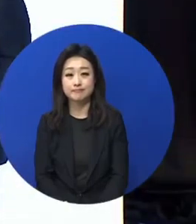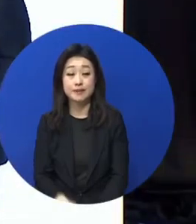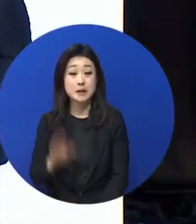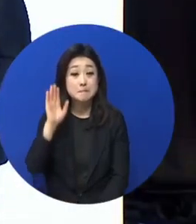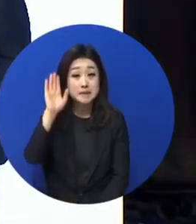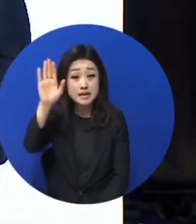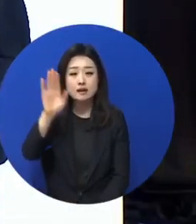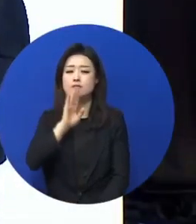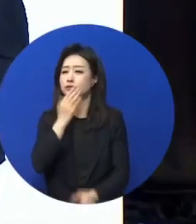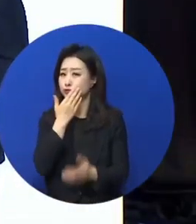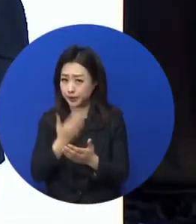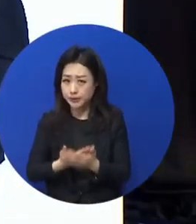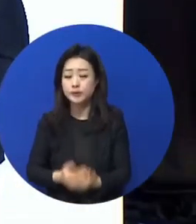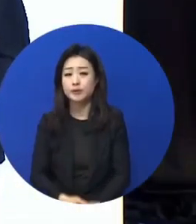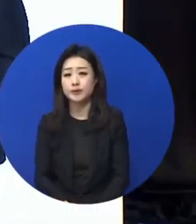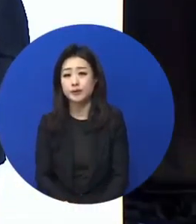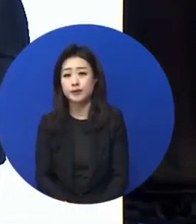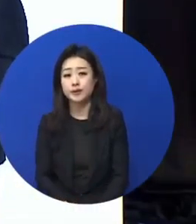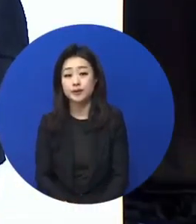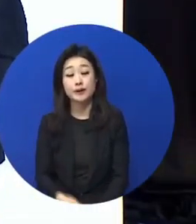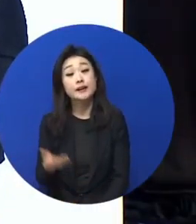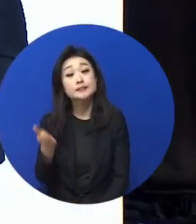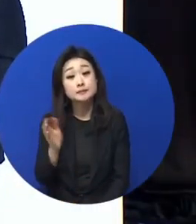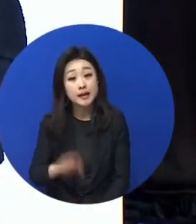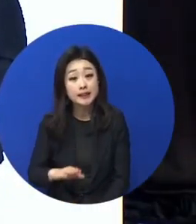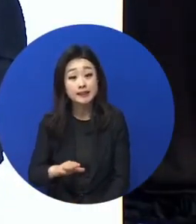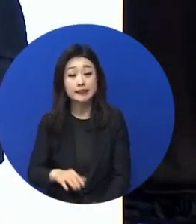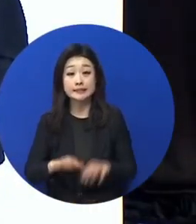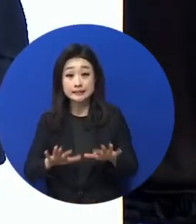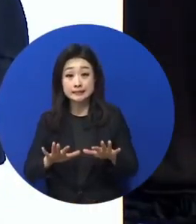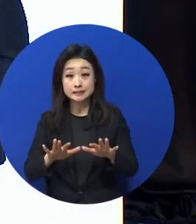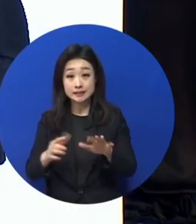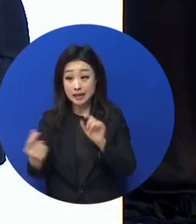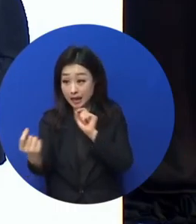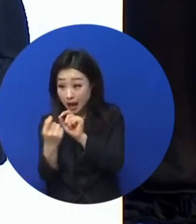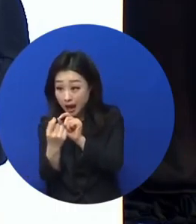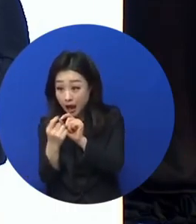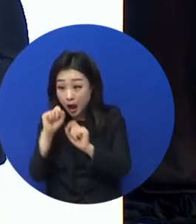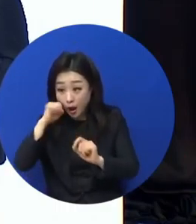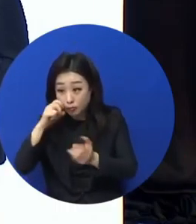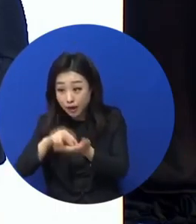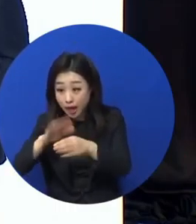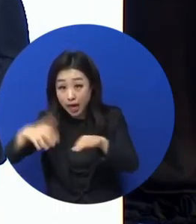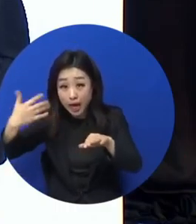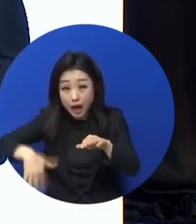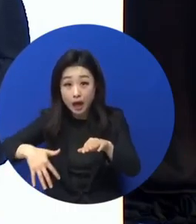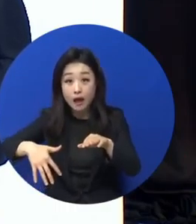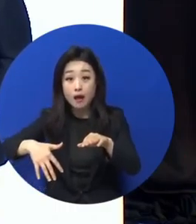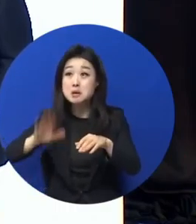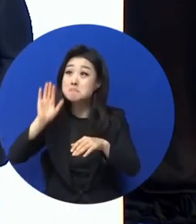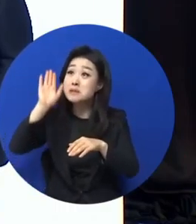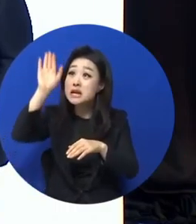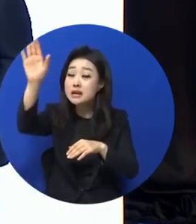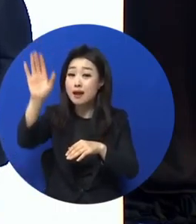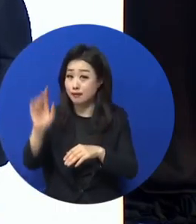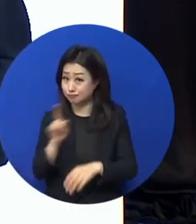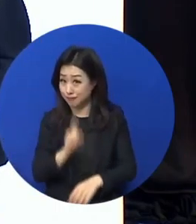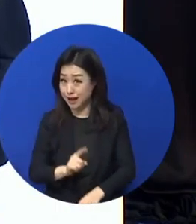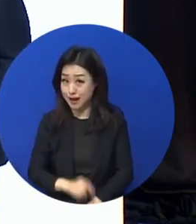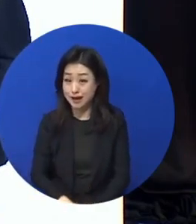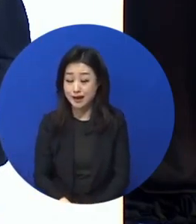미래 중요합니다. 하지만 당장 눈앞의 어려움도 해결하지 못하는데 미래가